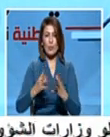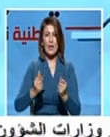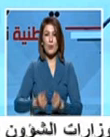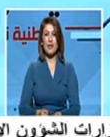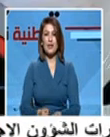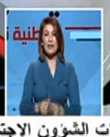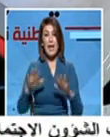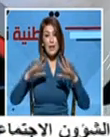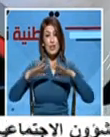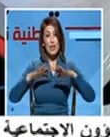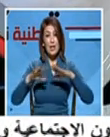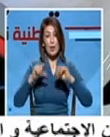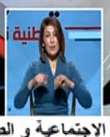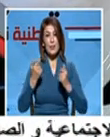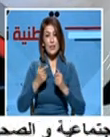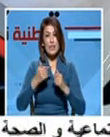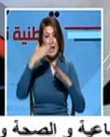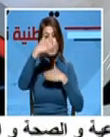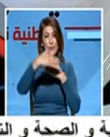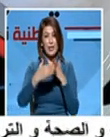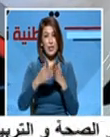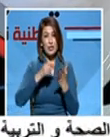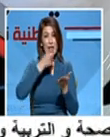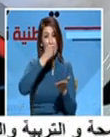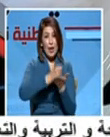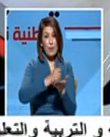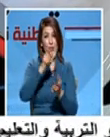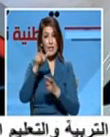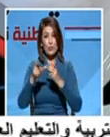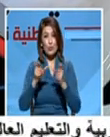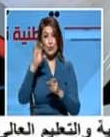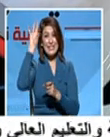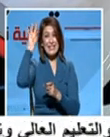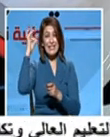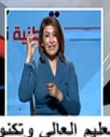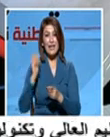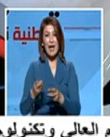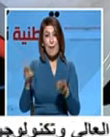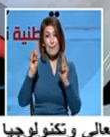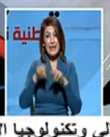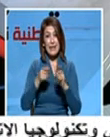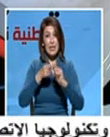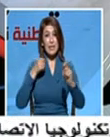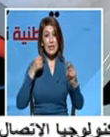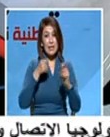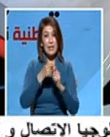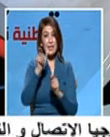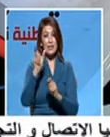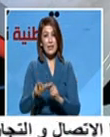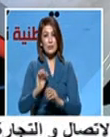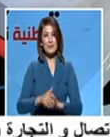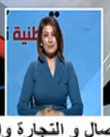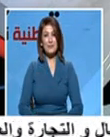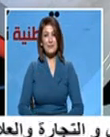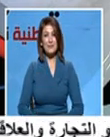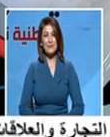صحه البريد التونسي مدد في حاول تفهمنا، مش بتليش على البريد التونسي، لا والله عندنا لي غجيل البريد التونسي